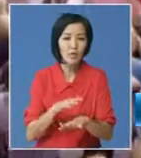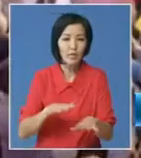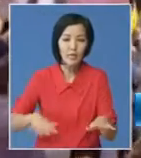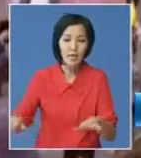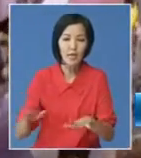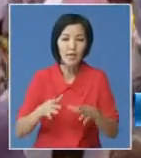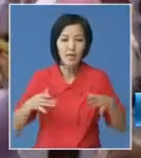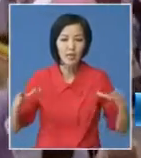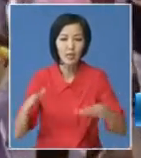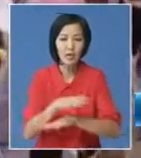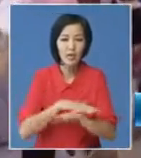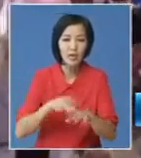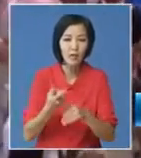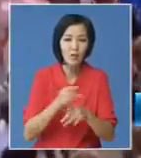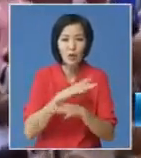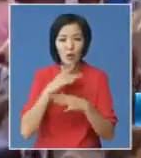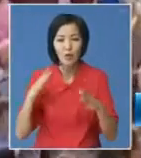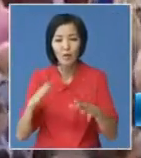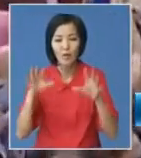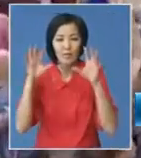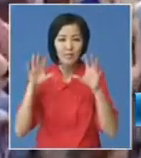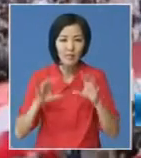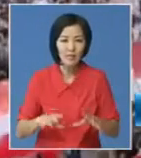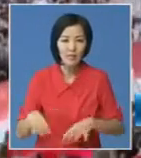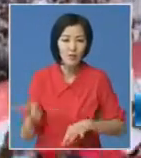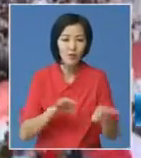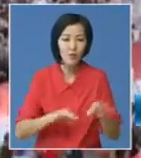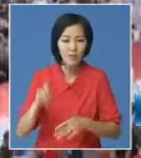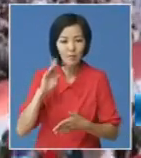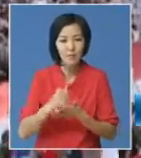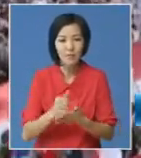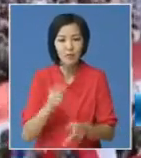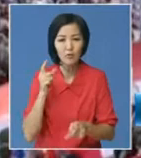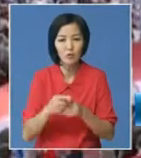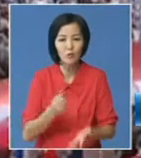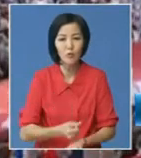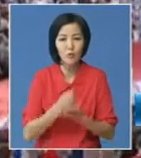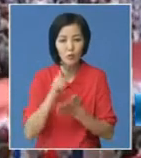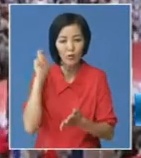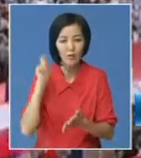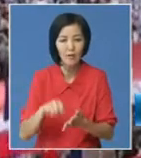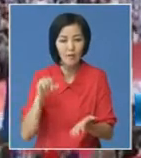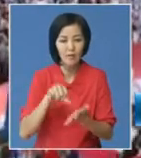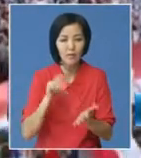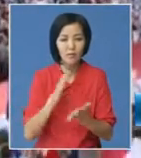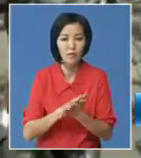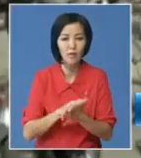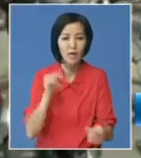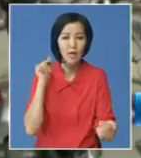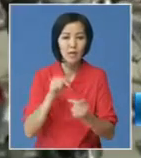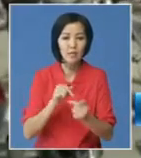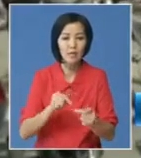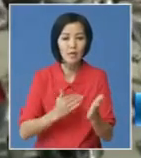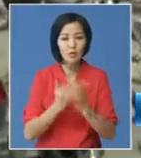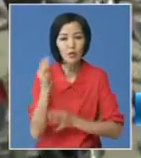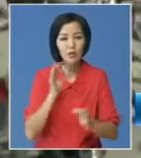олар наразылыққа емес, заң жобасына вето қойған президент сөзін қолдауға келді. Айта кетейік, Польша президенті елде жаппай қарсылыққа ұшыраған жоғарғы сот